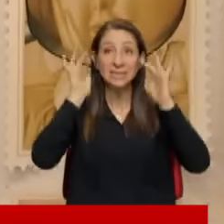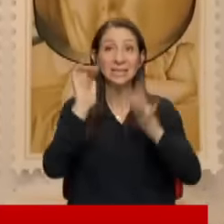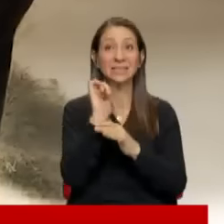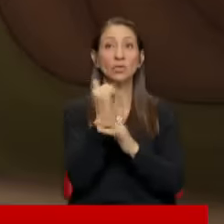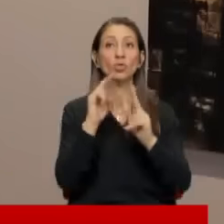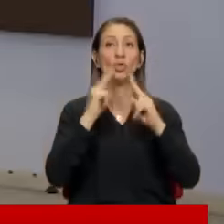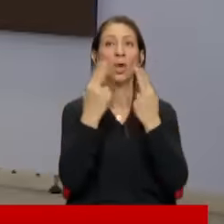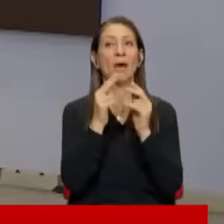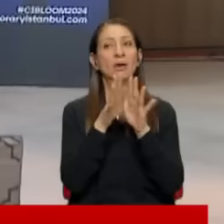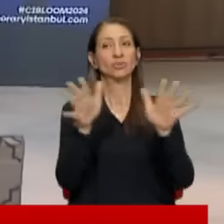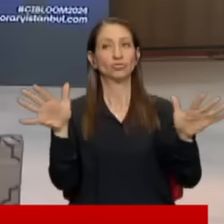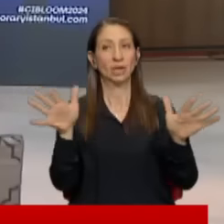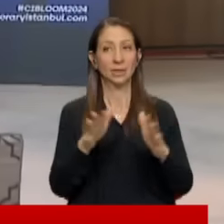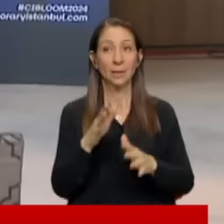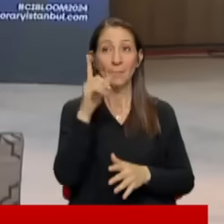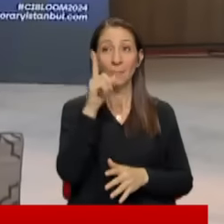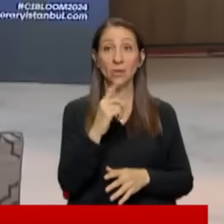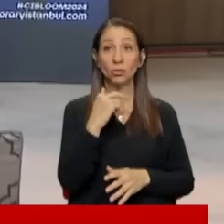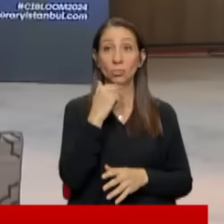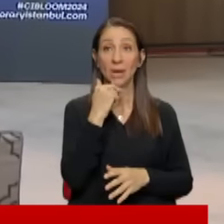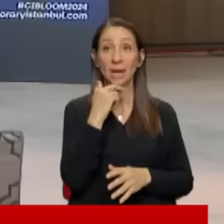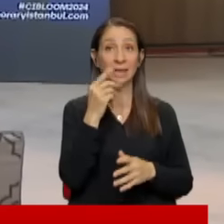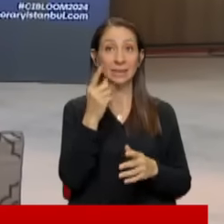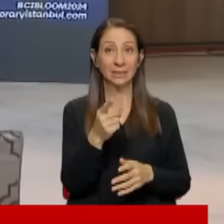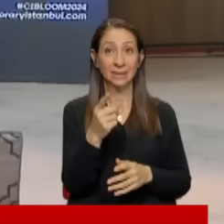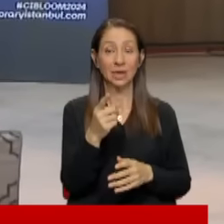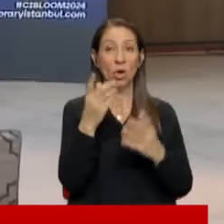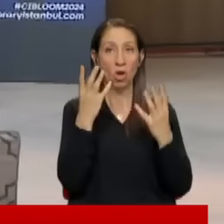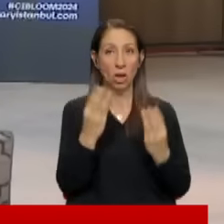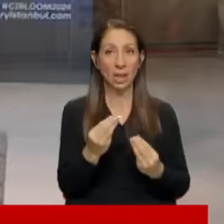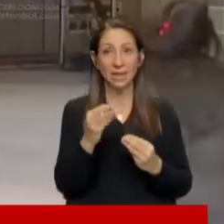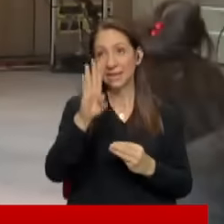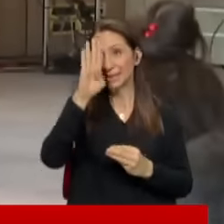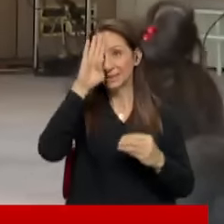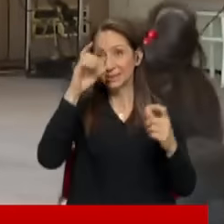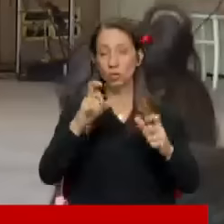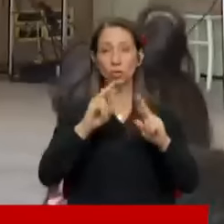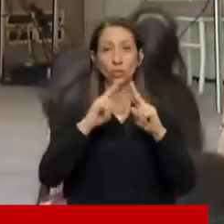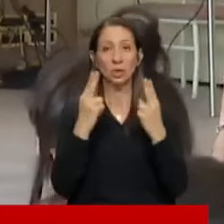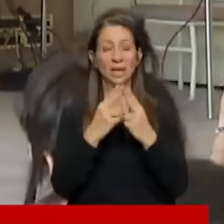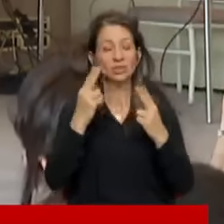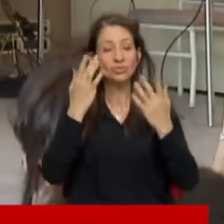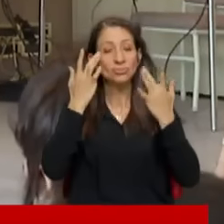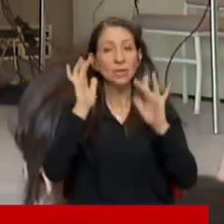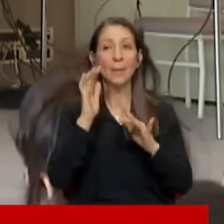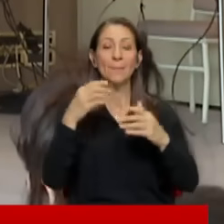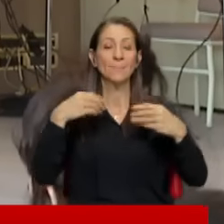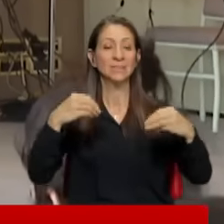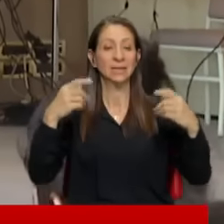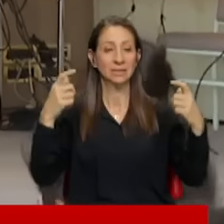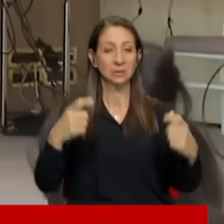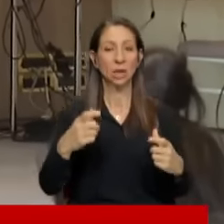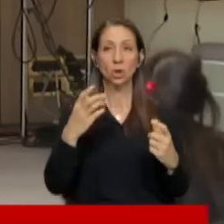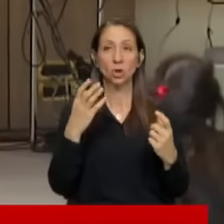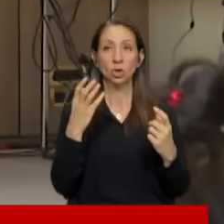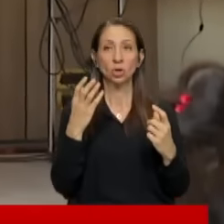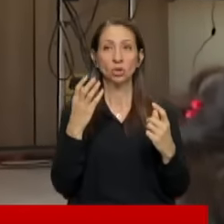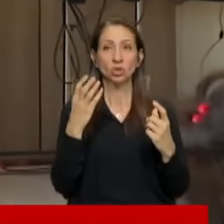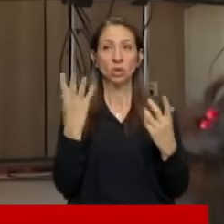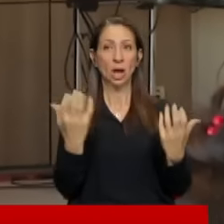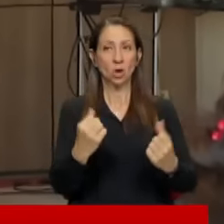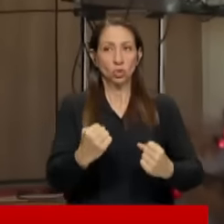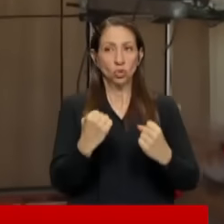sanatı dünyaya açılacak. Bir numaralı hedef olan İstanbul'u dünya çağdaş sanat pazarında çok